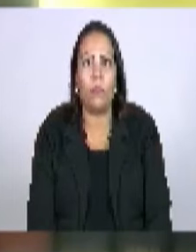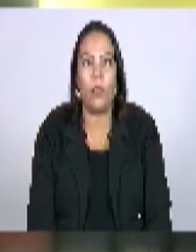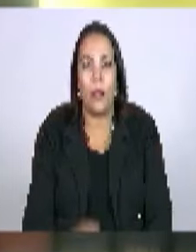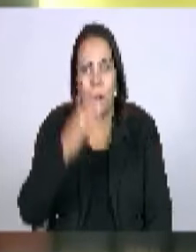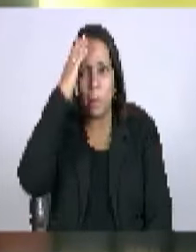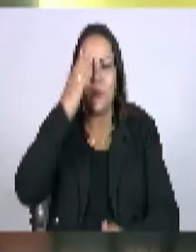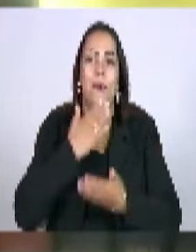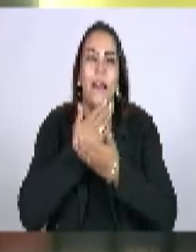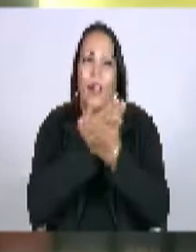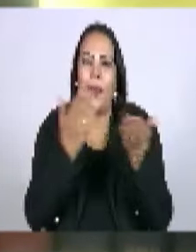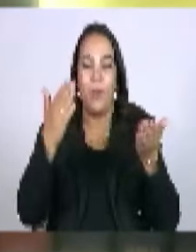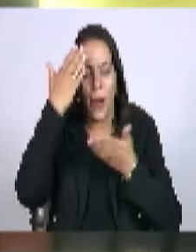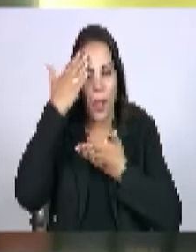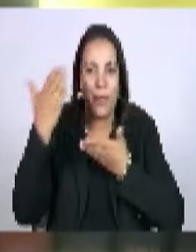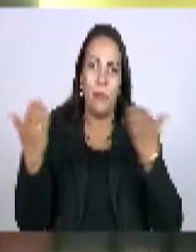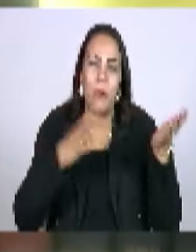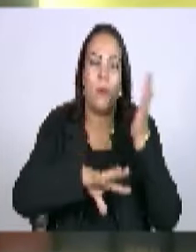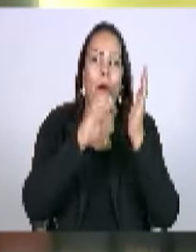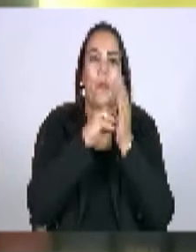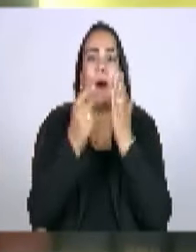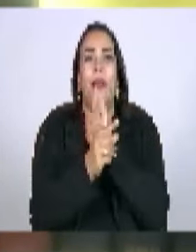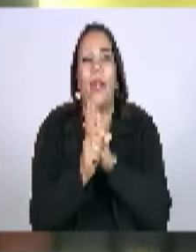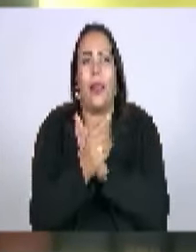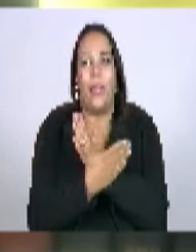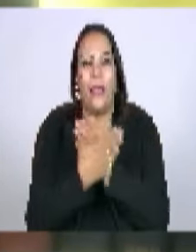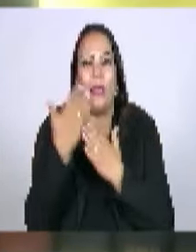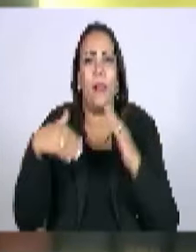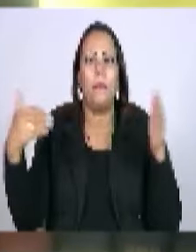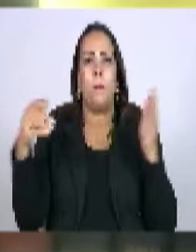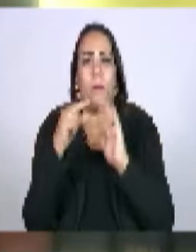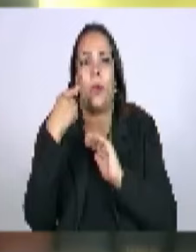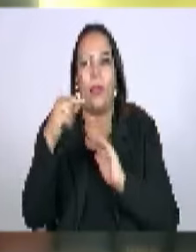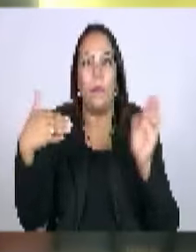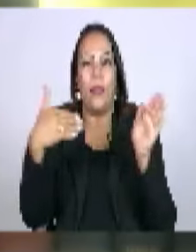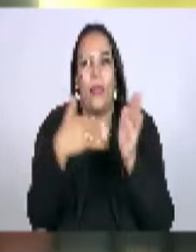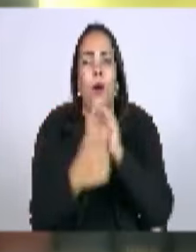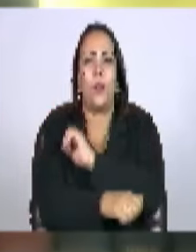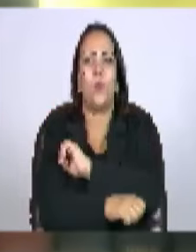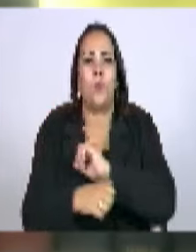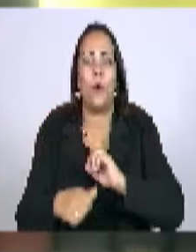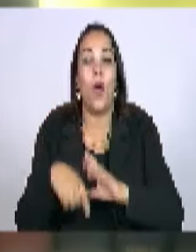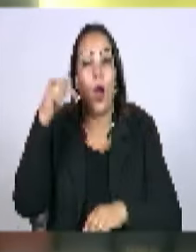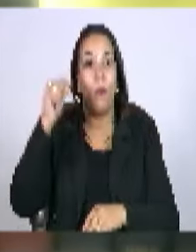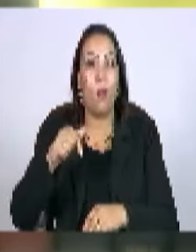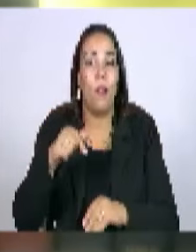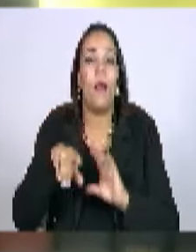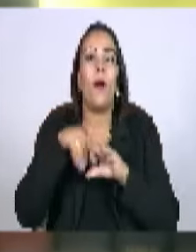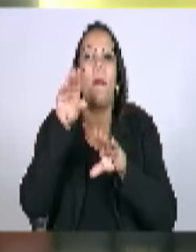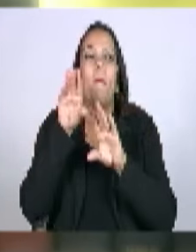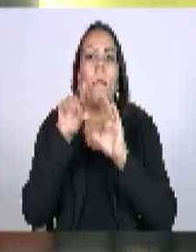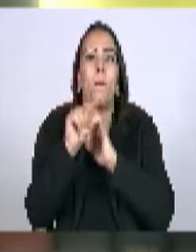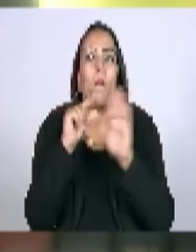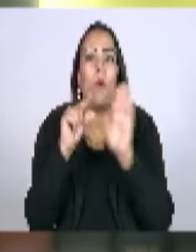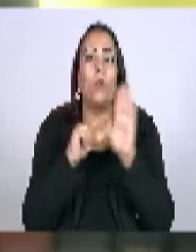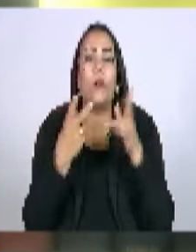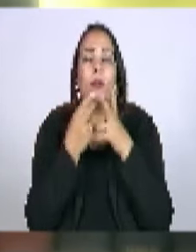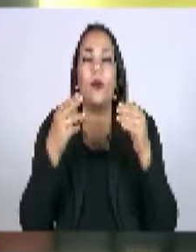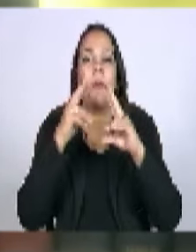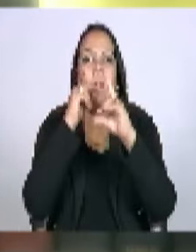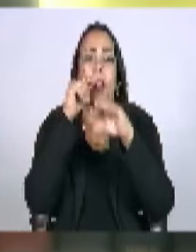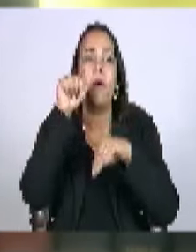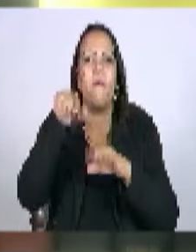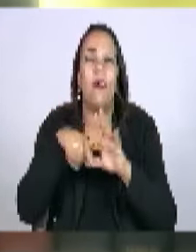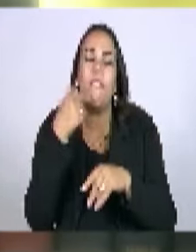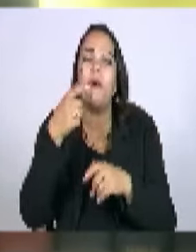مساء الخير واهلا وسهلا بحضراتكم في حلقه جديده من برنامج اخر الاسبوع النهارده عندنا موضوعات كتير عايزين نتكلم فيها